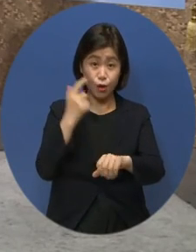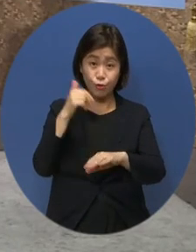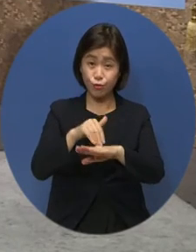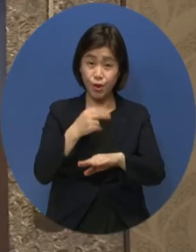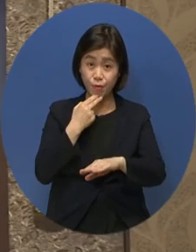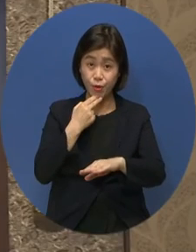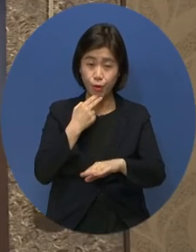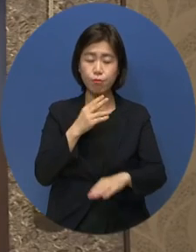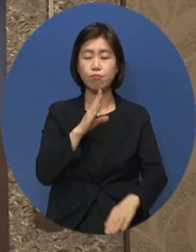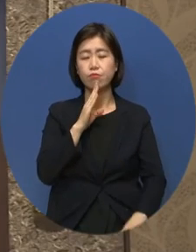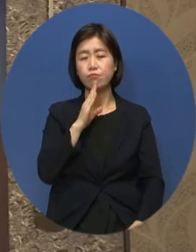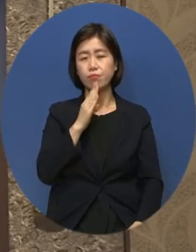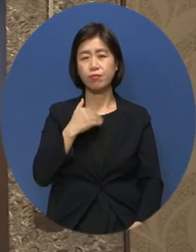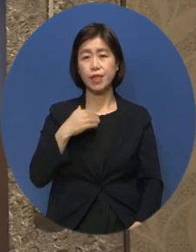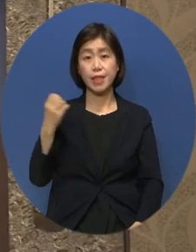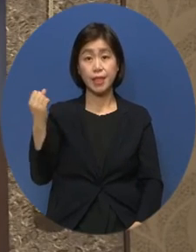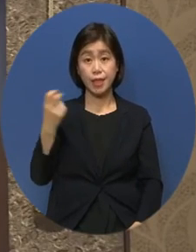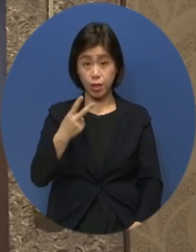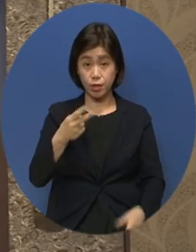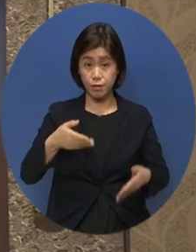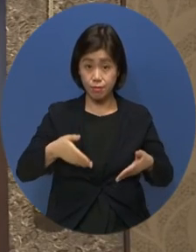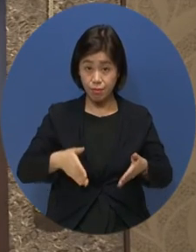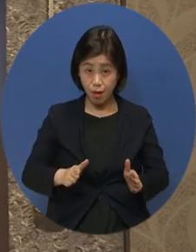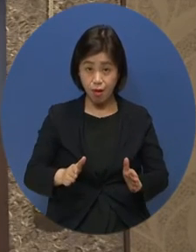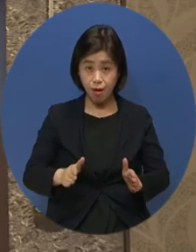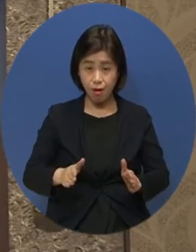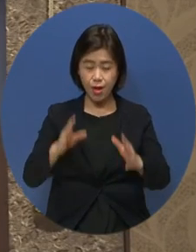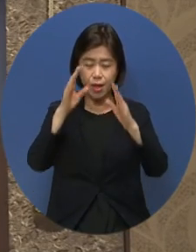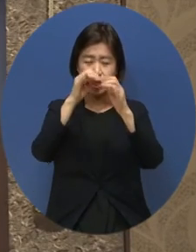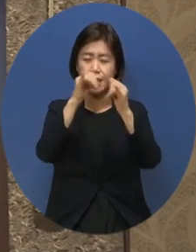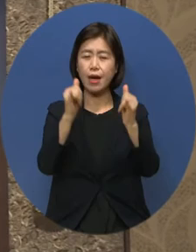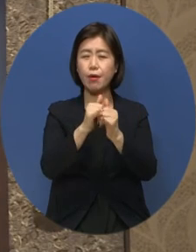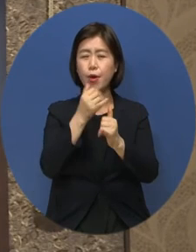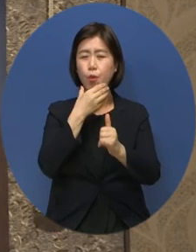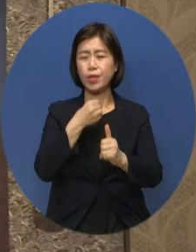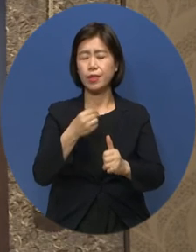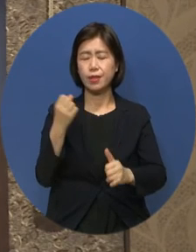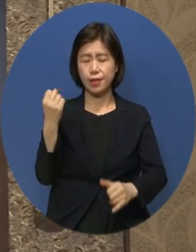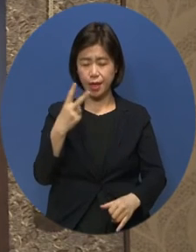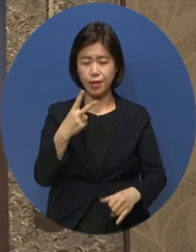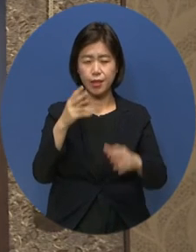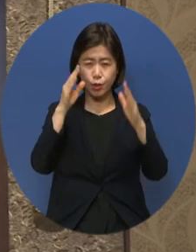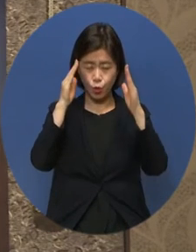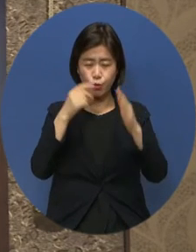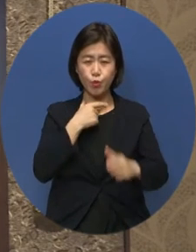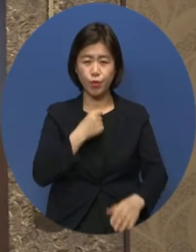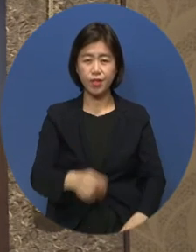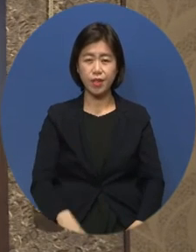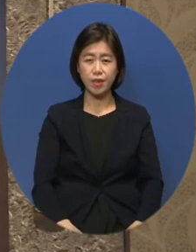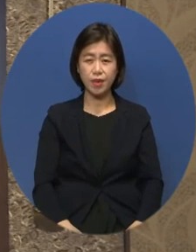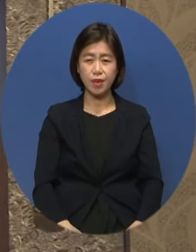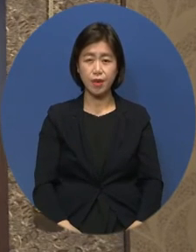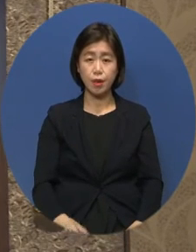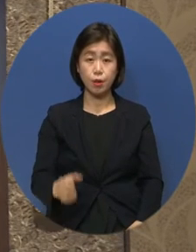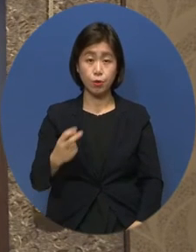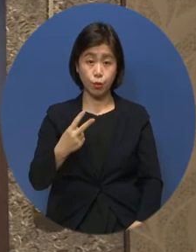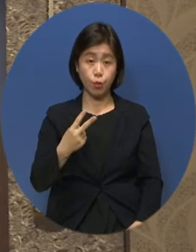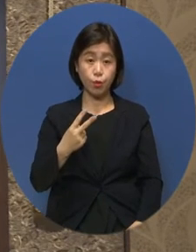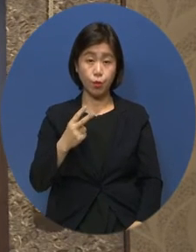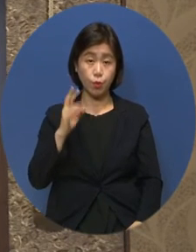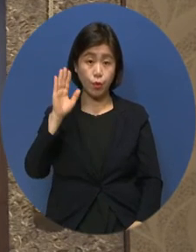서모 다시 태어난다고 해도 사회 복수를 하고 4 그리고 지금 이제 삼십 년 동안 종단